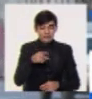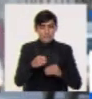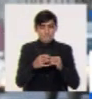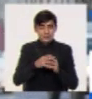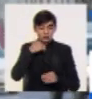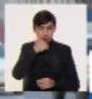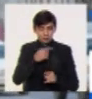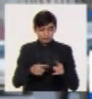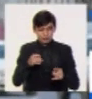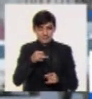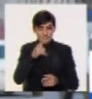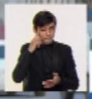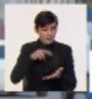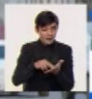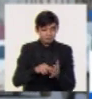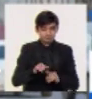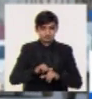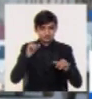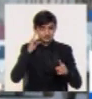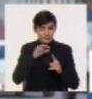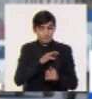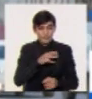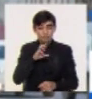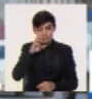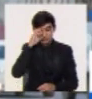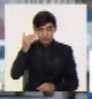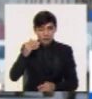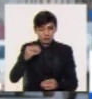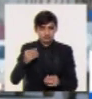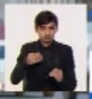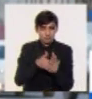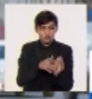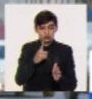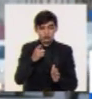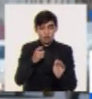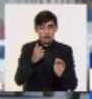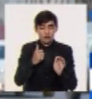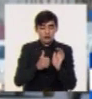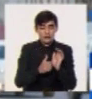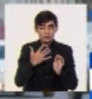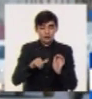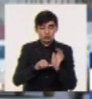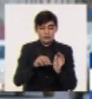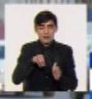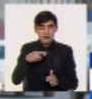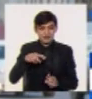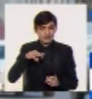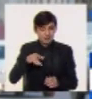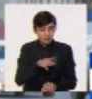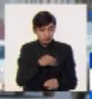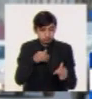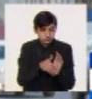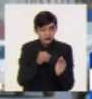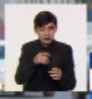2015 жылдан бері осы жобаны жүзеге асыру үшін бюджеттен 156 миллиард теңге жұмсалыпты. Алайда нәтижесі